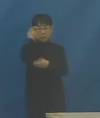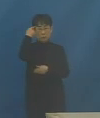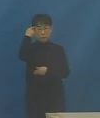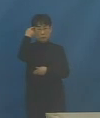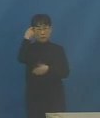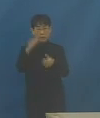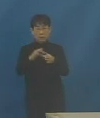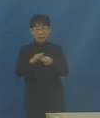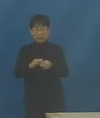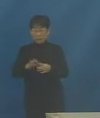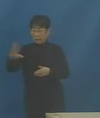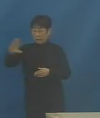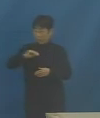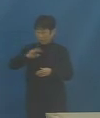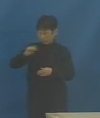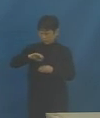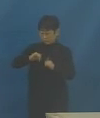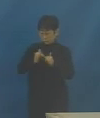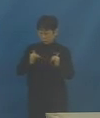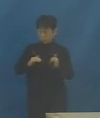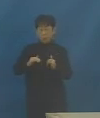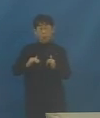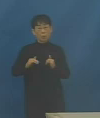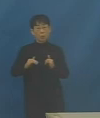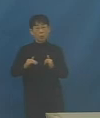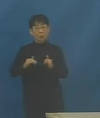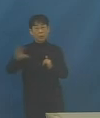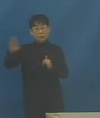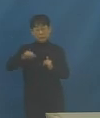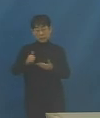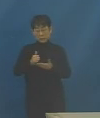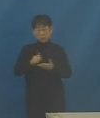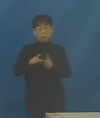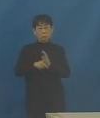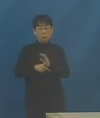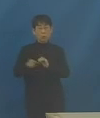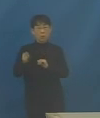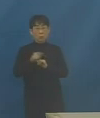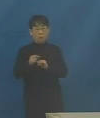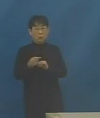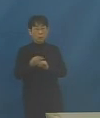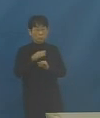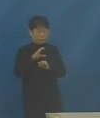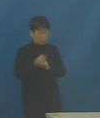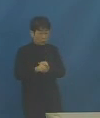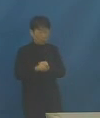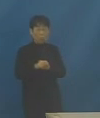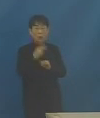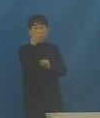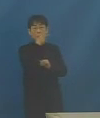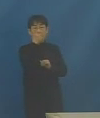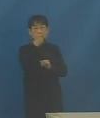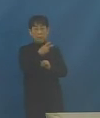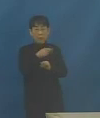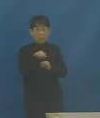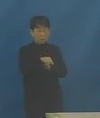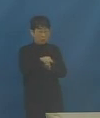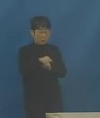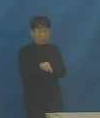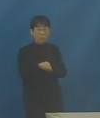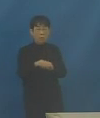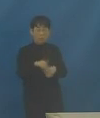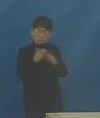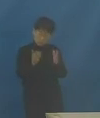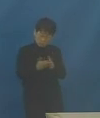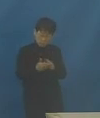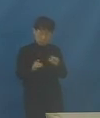帰省客のあの無料検査というのはいて程度それをバリアーとして機能したと思いますですですがもうその機能は大体覚えたんじゃ